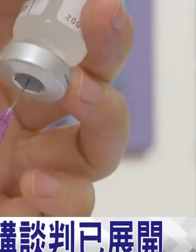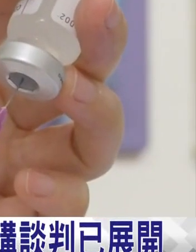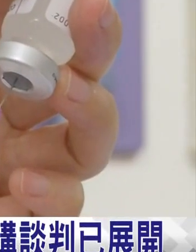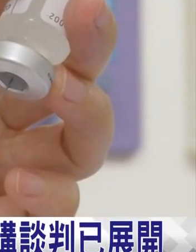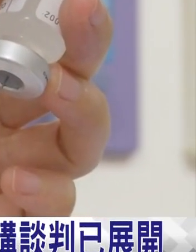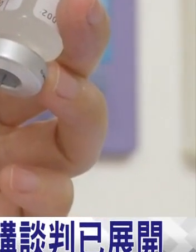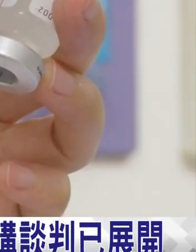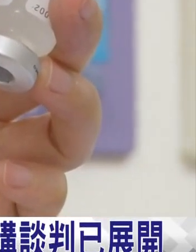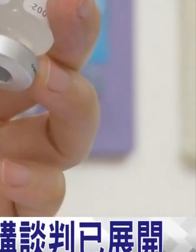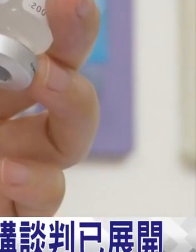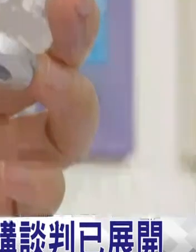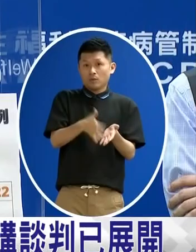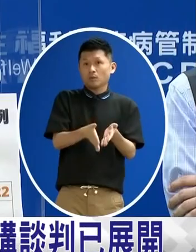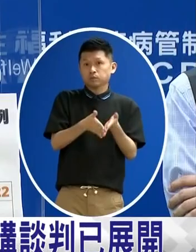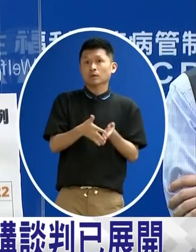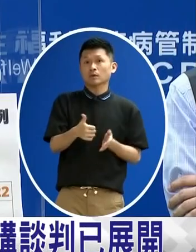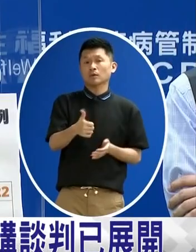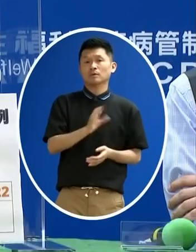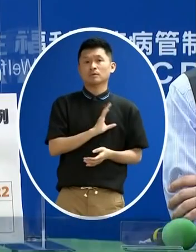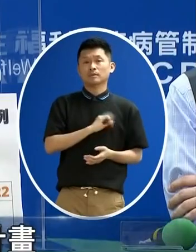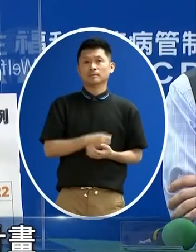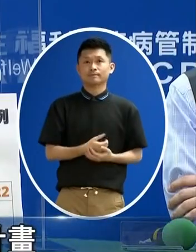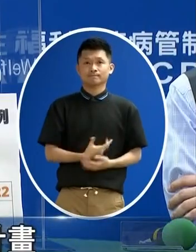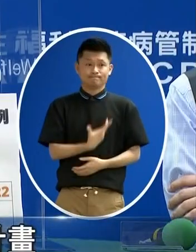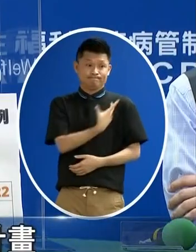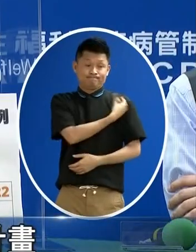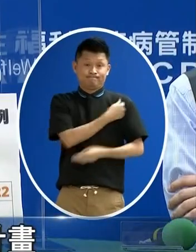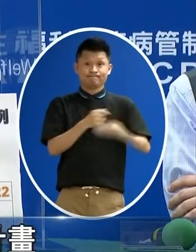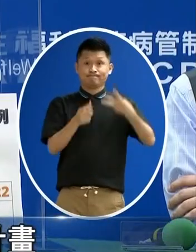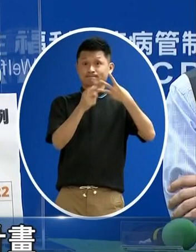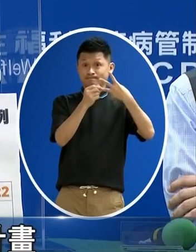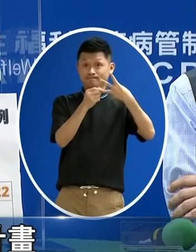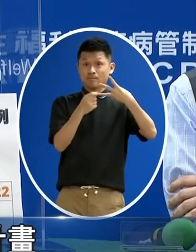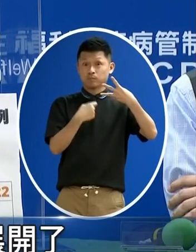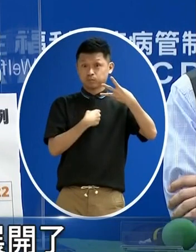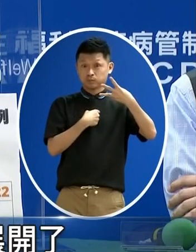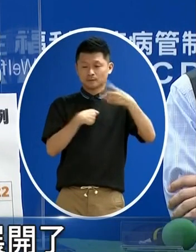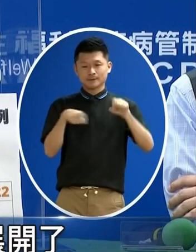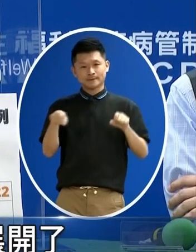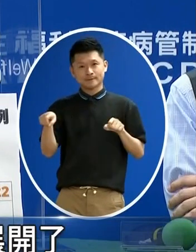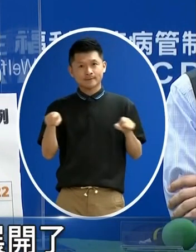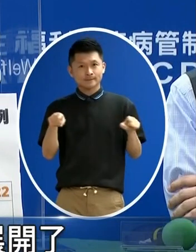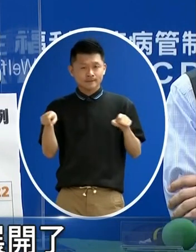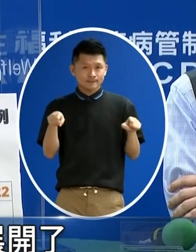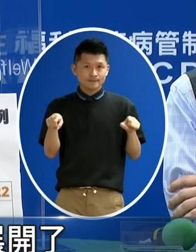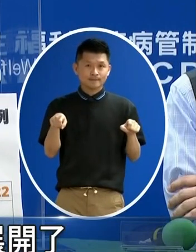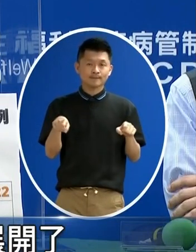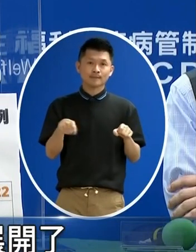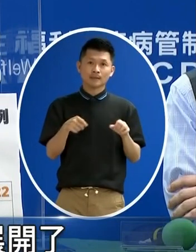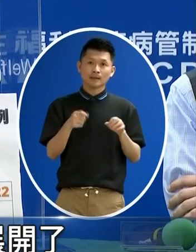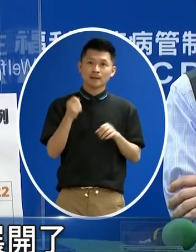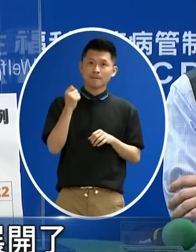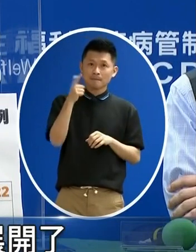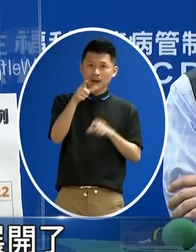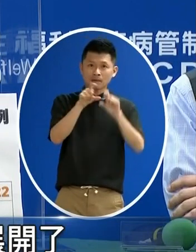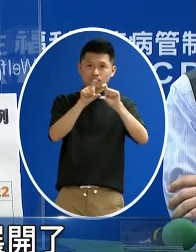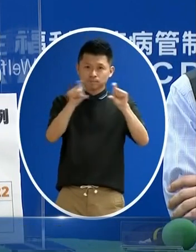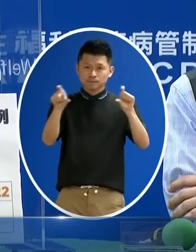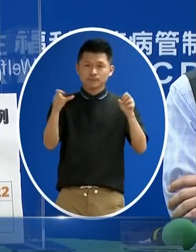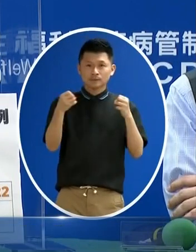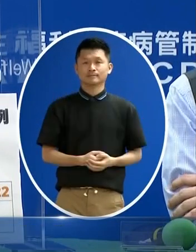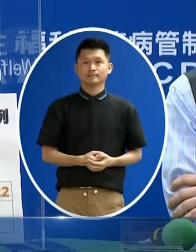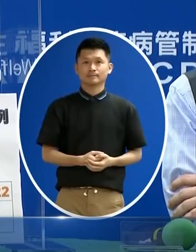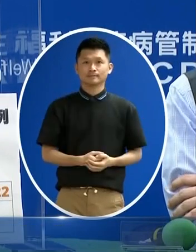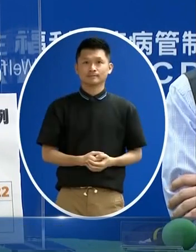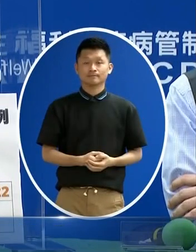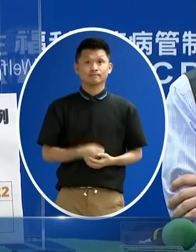还松口第三剂计划。 整体在施打第三剂的一个计划，或者相关的一些购买的谈判都已经